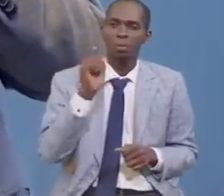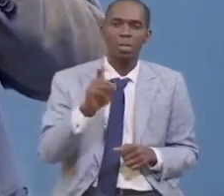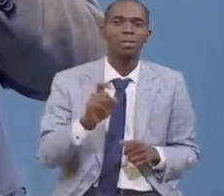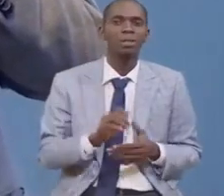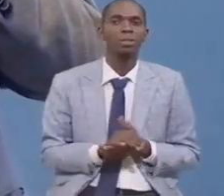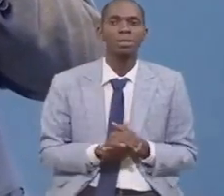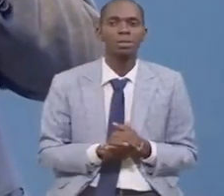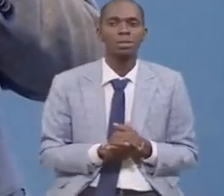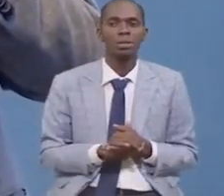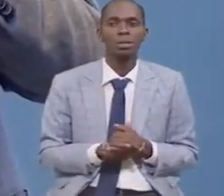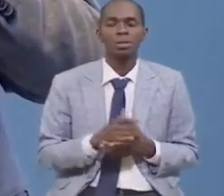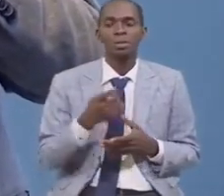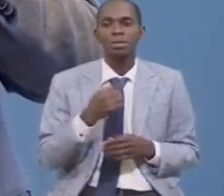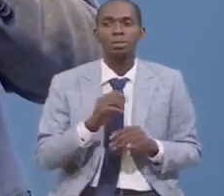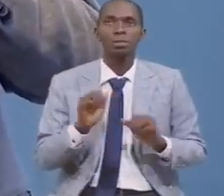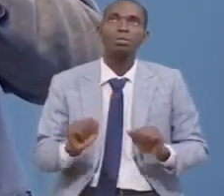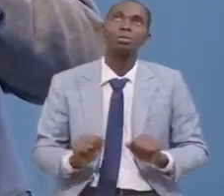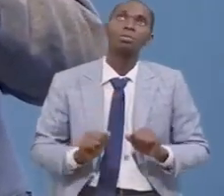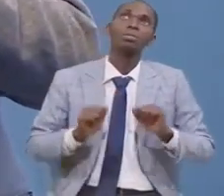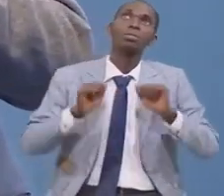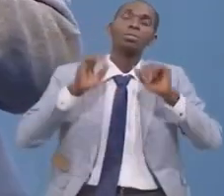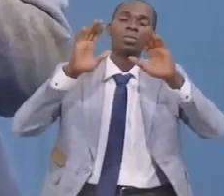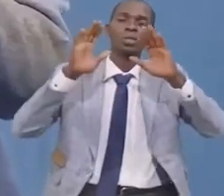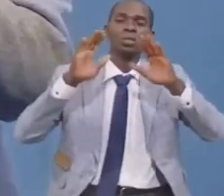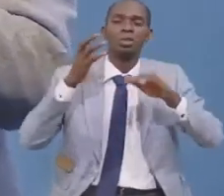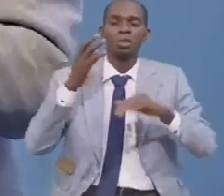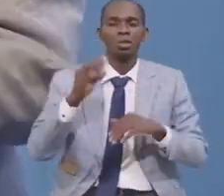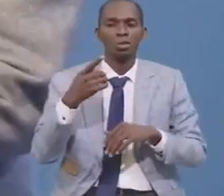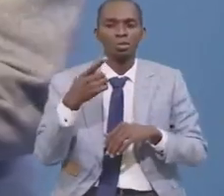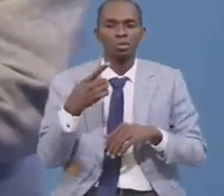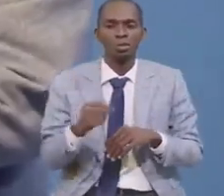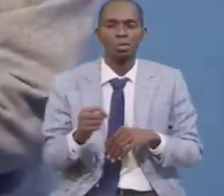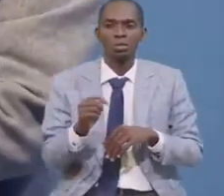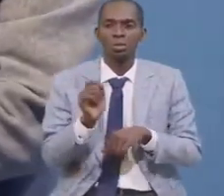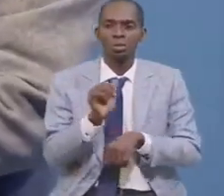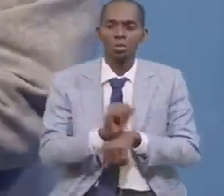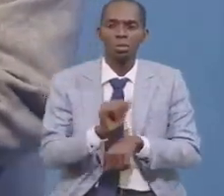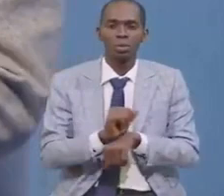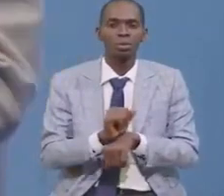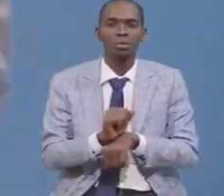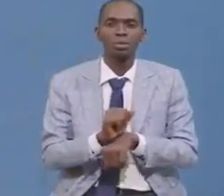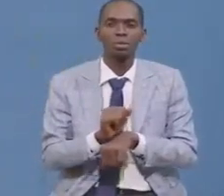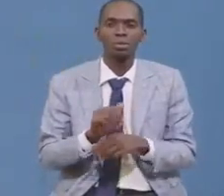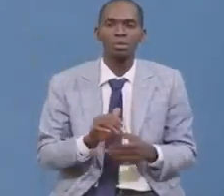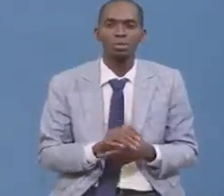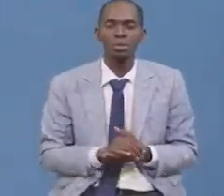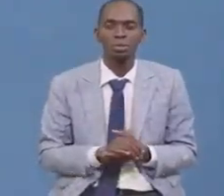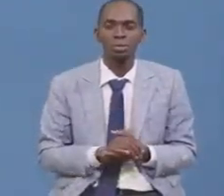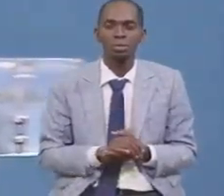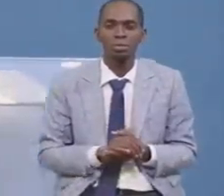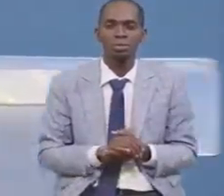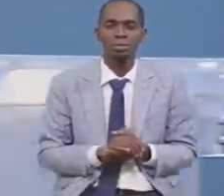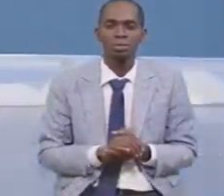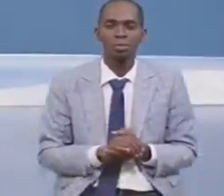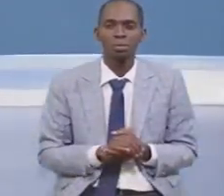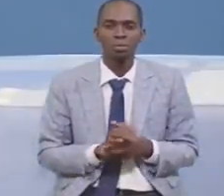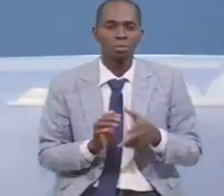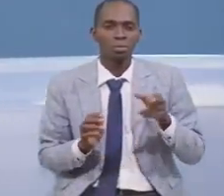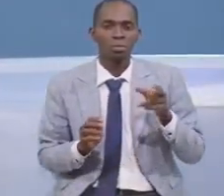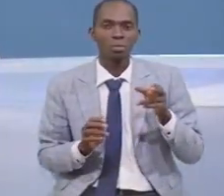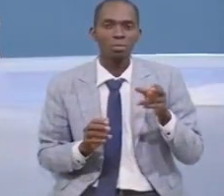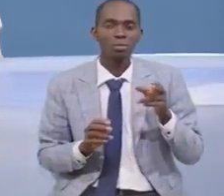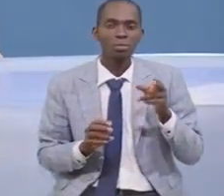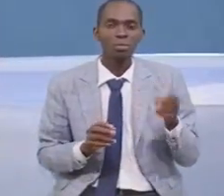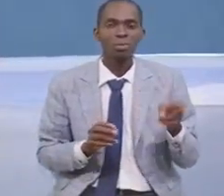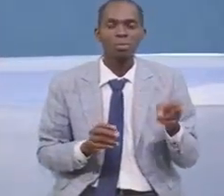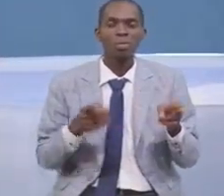The consecration of the commission, ఆ యొక్క ఆజ్ఞకు సంబంధించిన ప్రతిష్ట. The